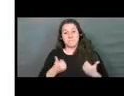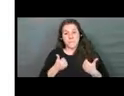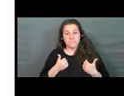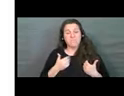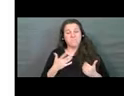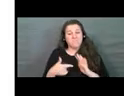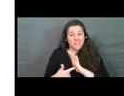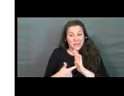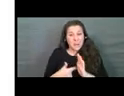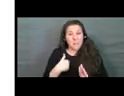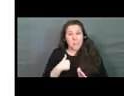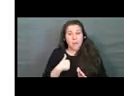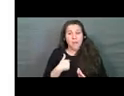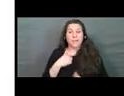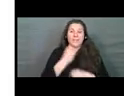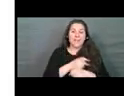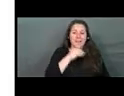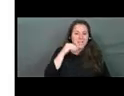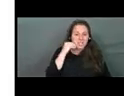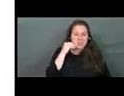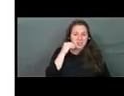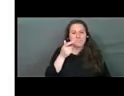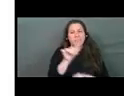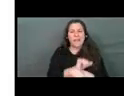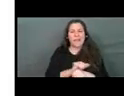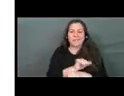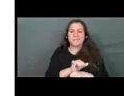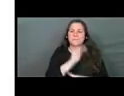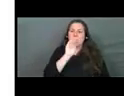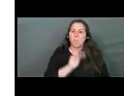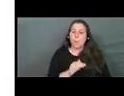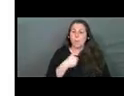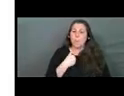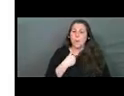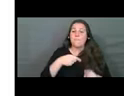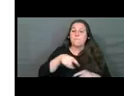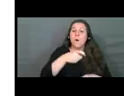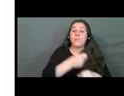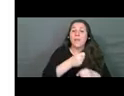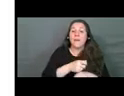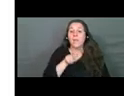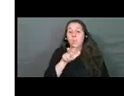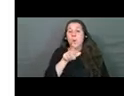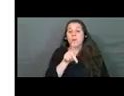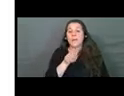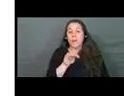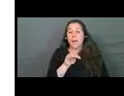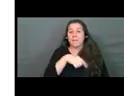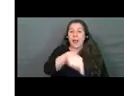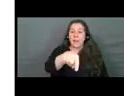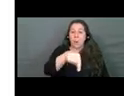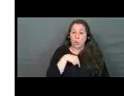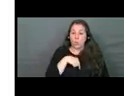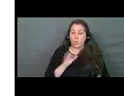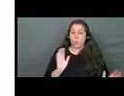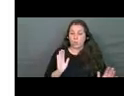d'exercice quotidienne en télétravail parce que j'avais 3 km à marcher en tout pour me rendre travailler. Donc, 3 km par jour, pardon, à marcher, juste pour aller